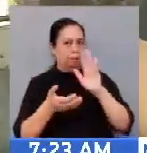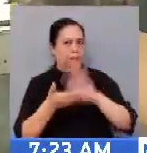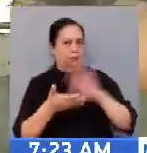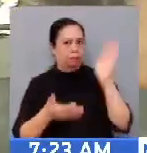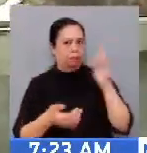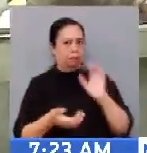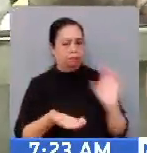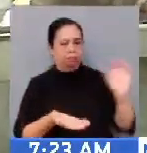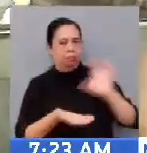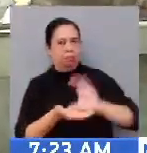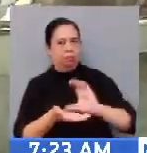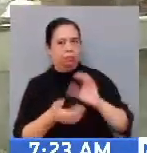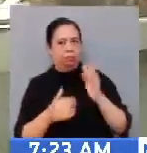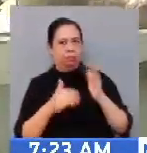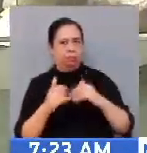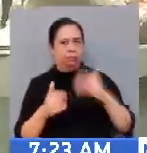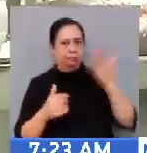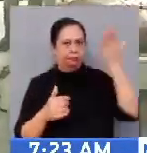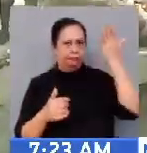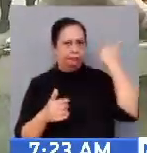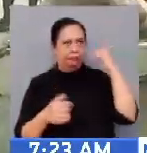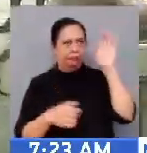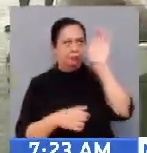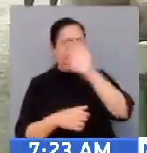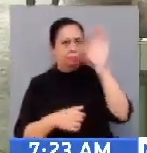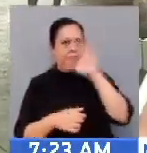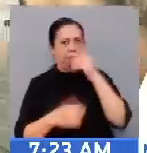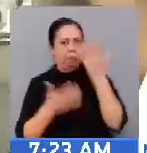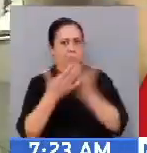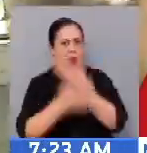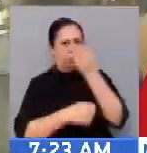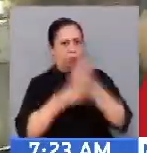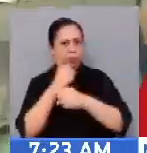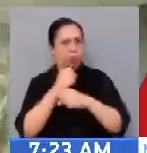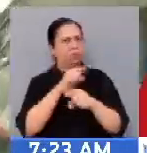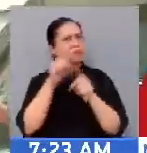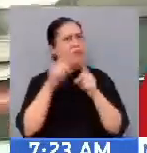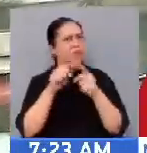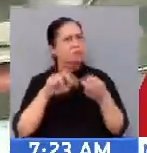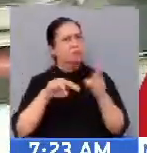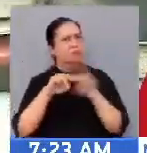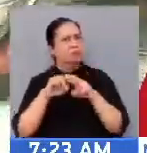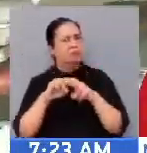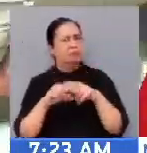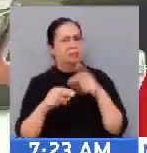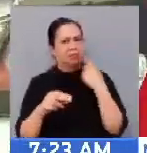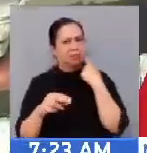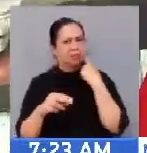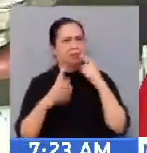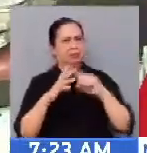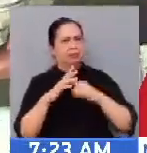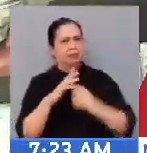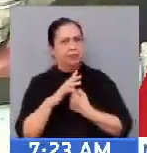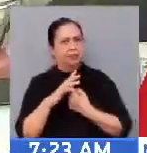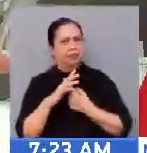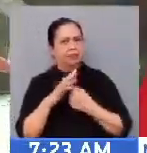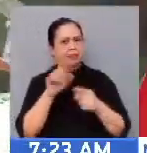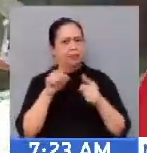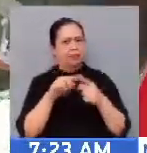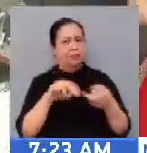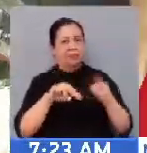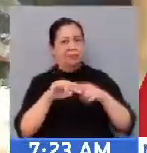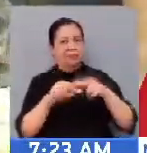kaysa noong Pasko, bagong taon. Kailan noong tumaas? Ay, tinangkong. Nag-umpisa po noong tumaas ang gasolina. Ay, sa